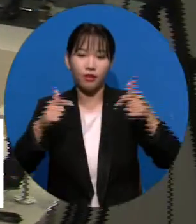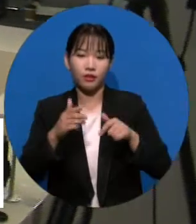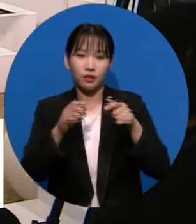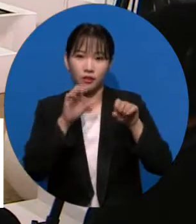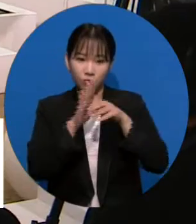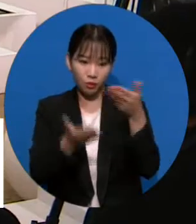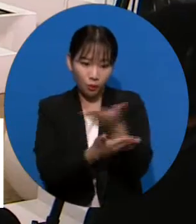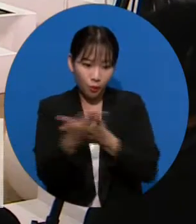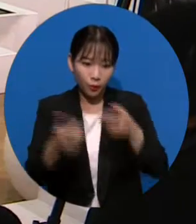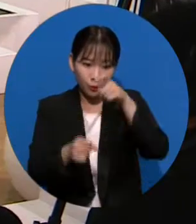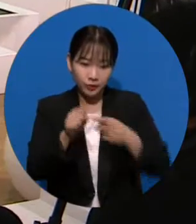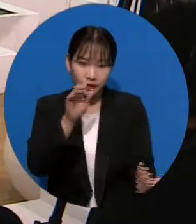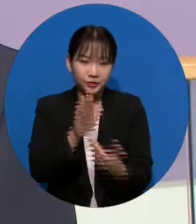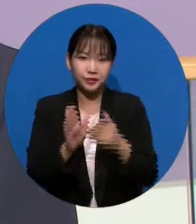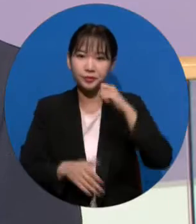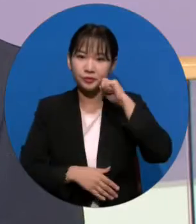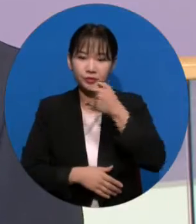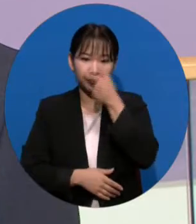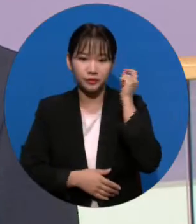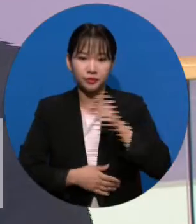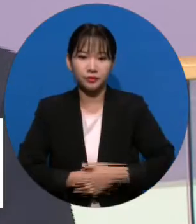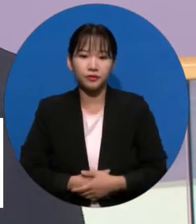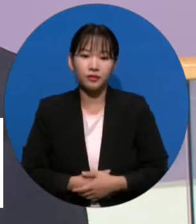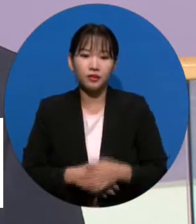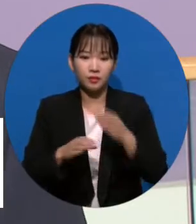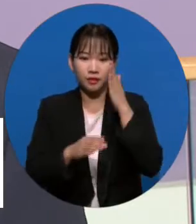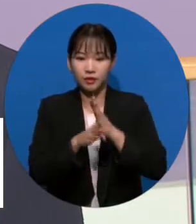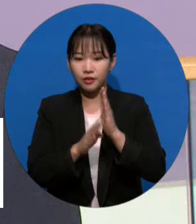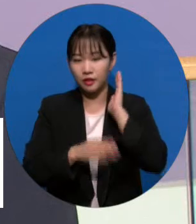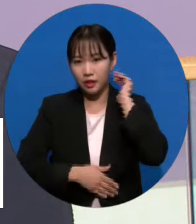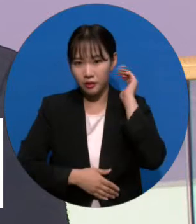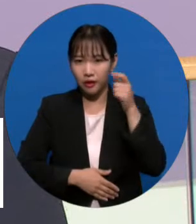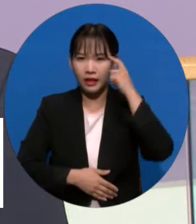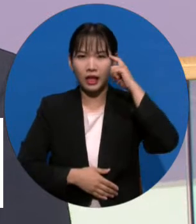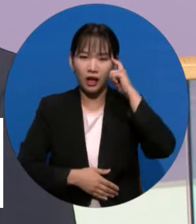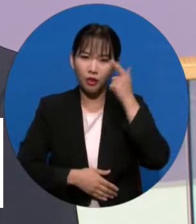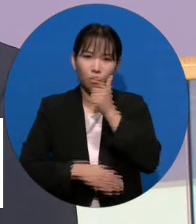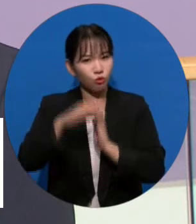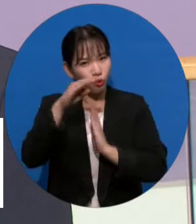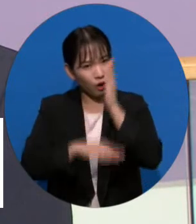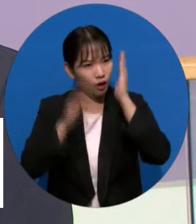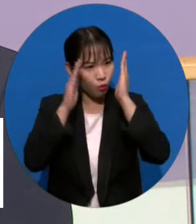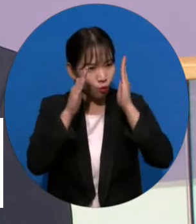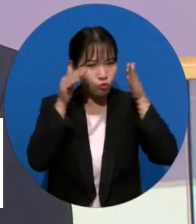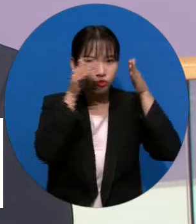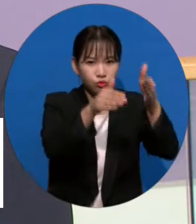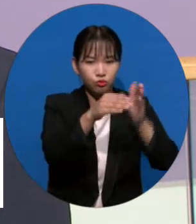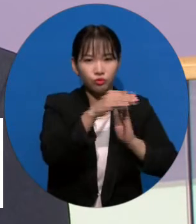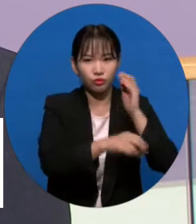취지를 실현하기엔 역부족이었습니다. 김대중 대통령의 사상들이 지나치게